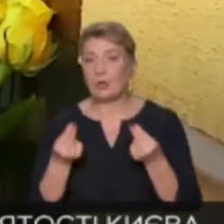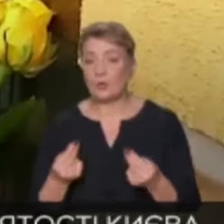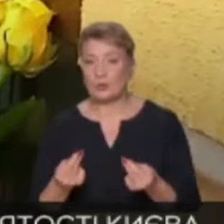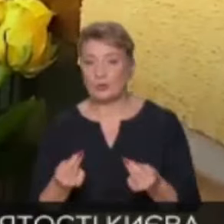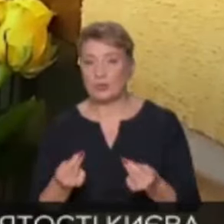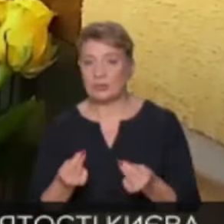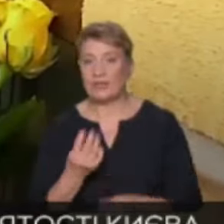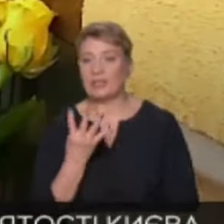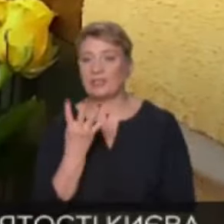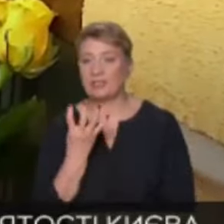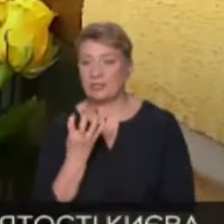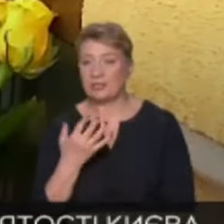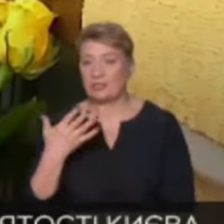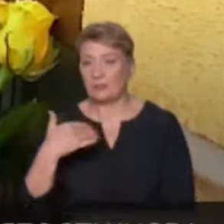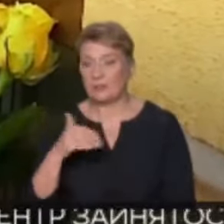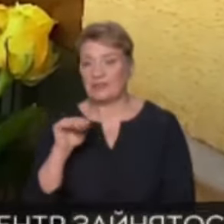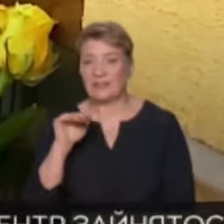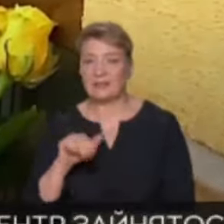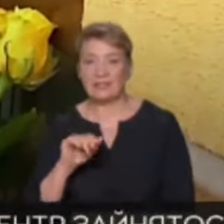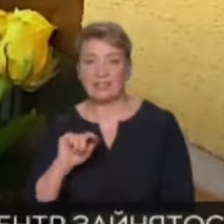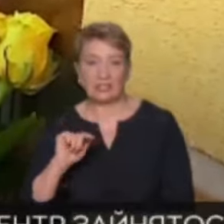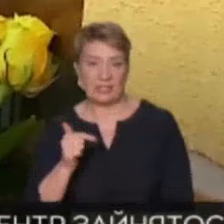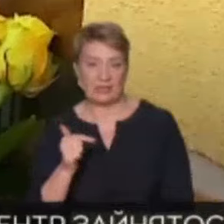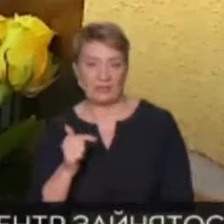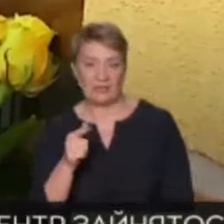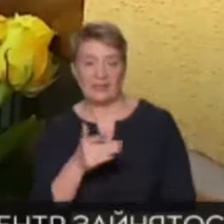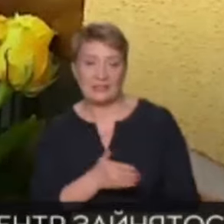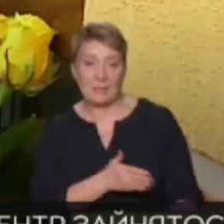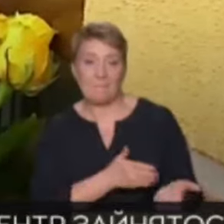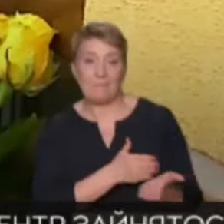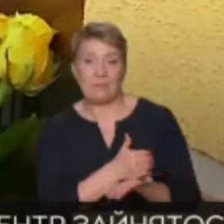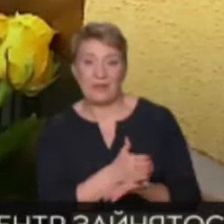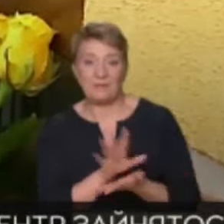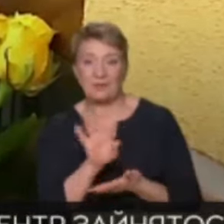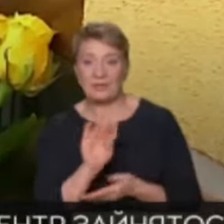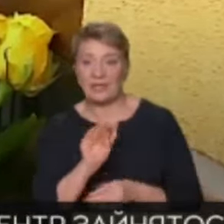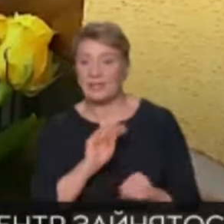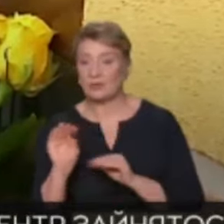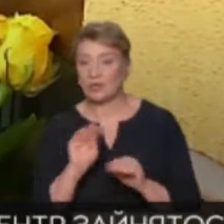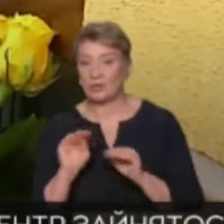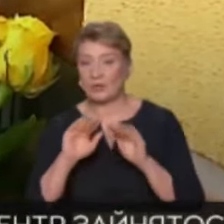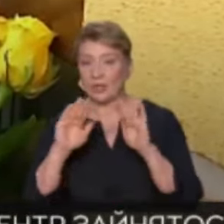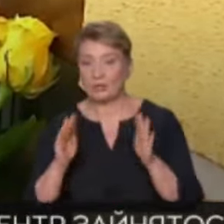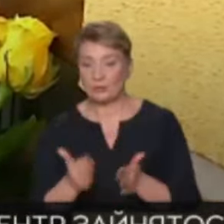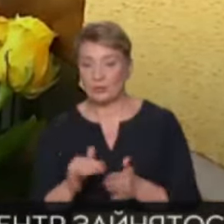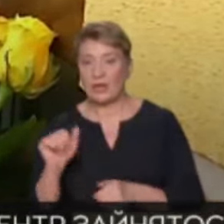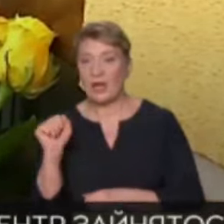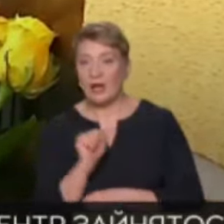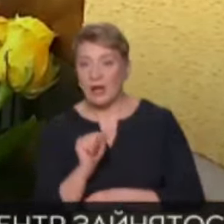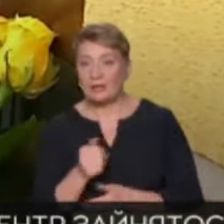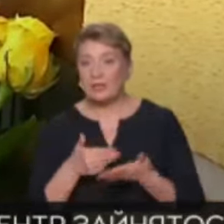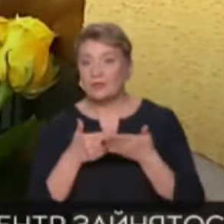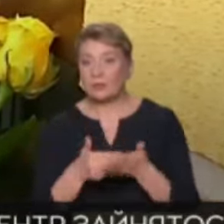аж 450 тисяч гривень, і їх спрямували не на встановлення скульптури, а на допомогу